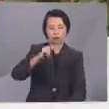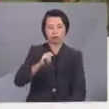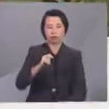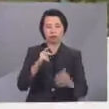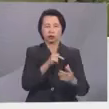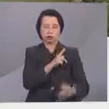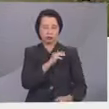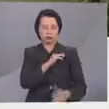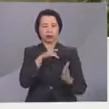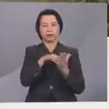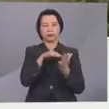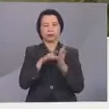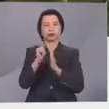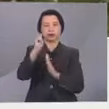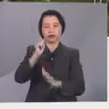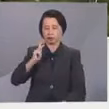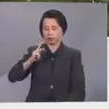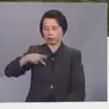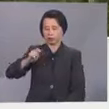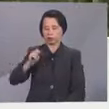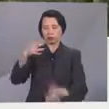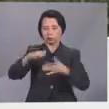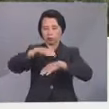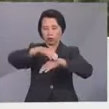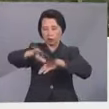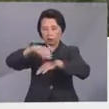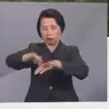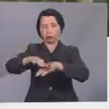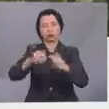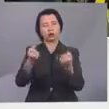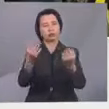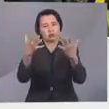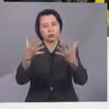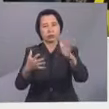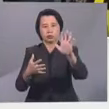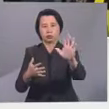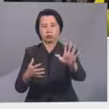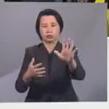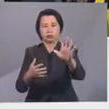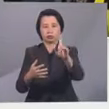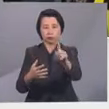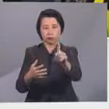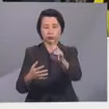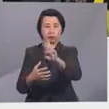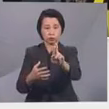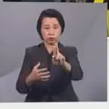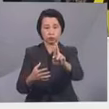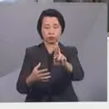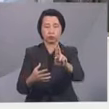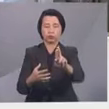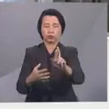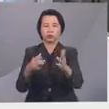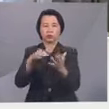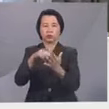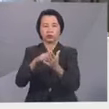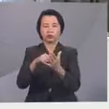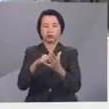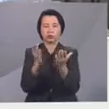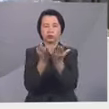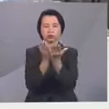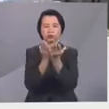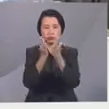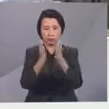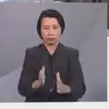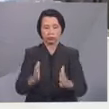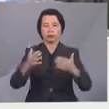Kementerian Pengajian Tinggi telah menghantar pulang seramai 51,000 pelajar IPT